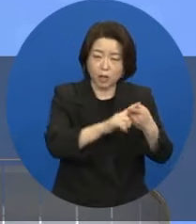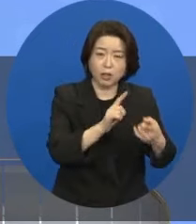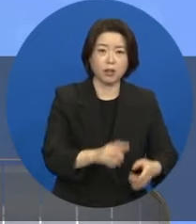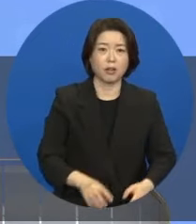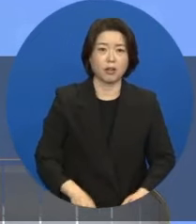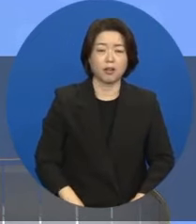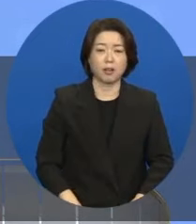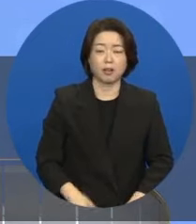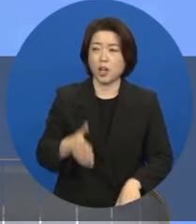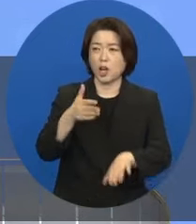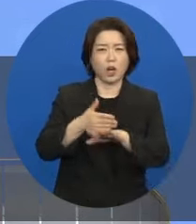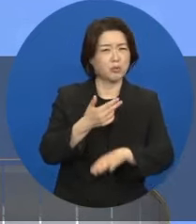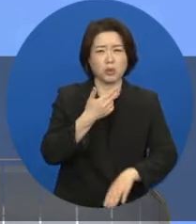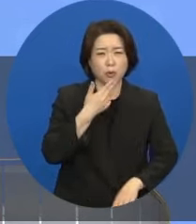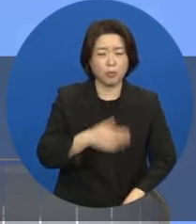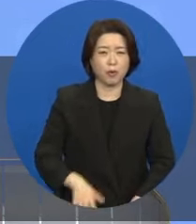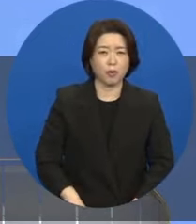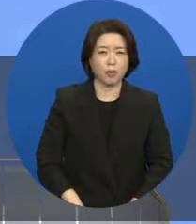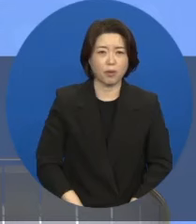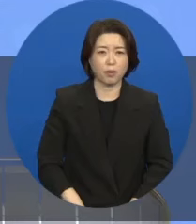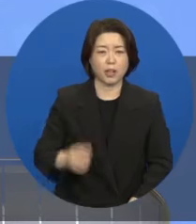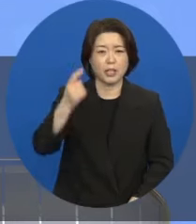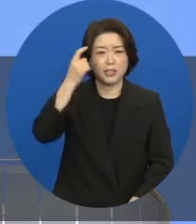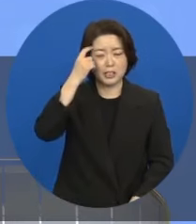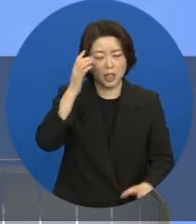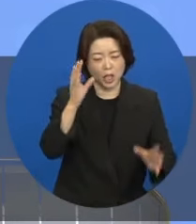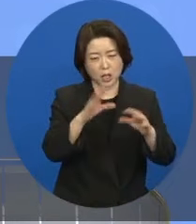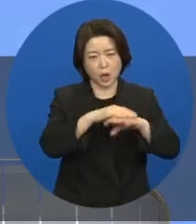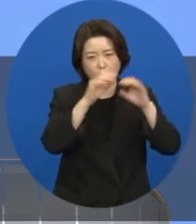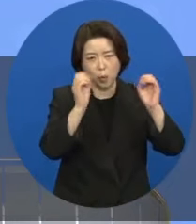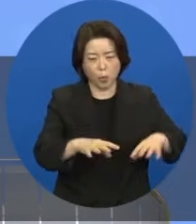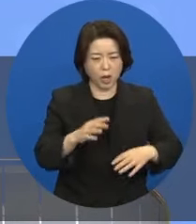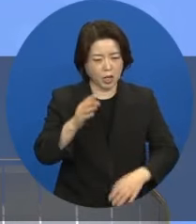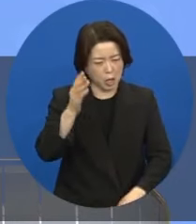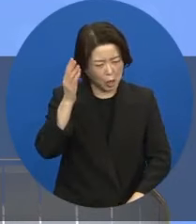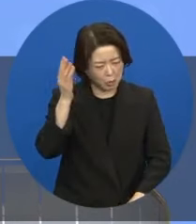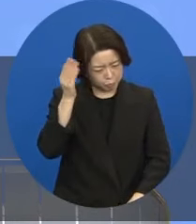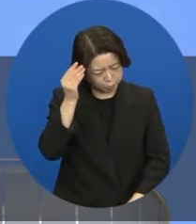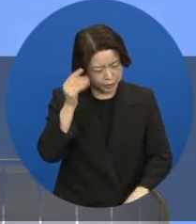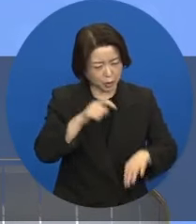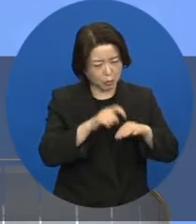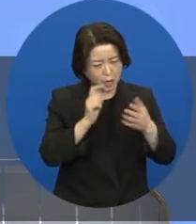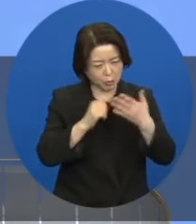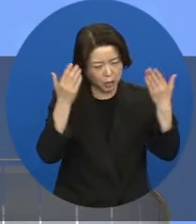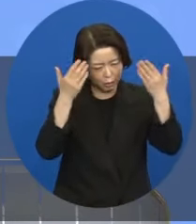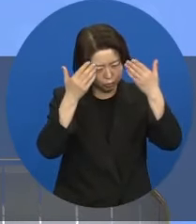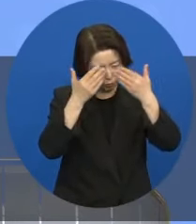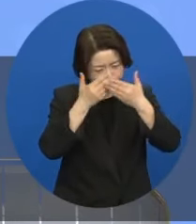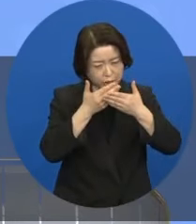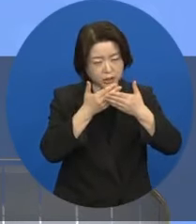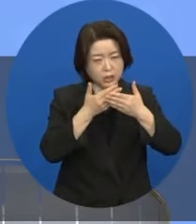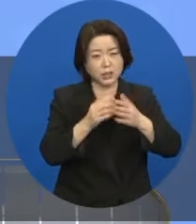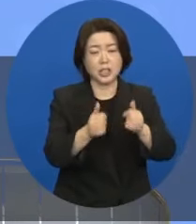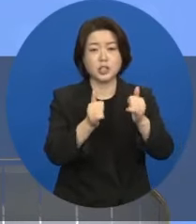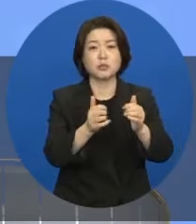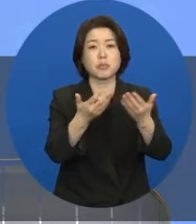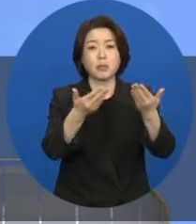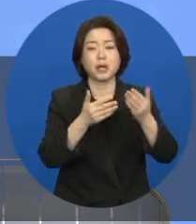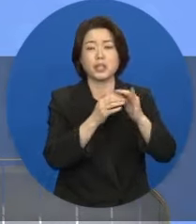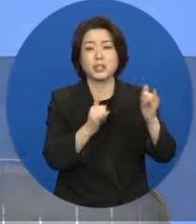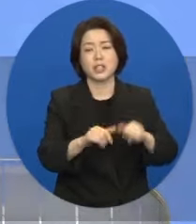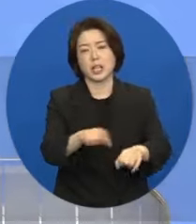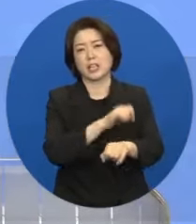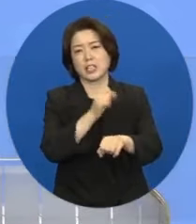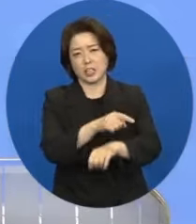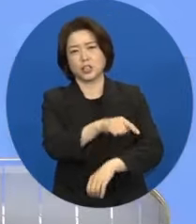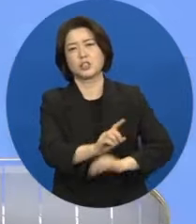않는다는 것입니다 오히려 생각이 허망하고 미련한 마음이 어두워졌다 여러분 이것이 심판받는 자의 특징입니다